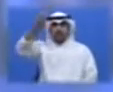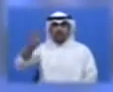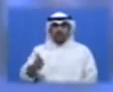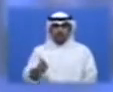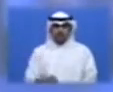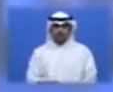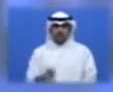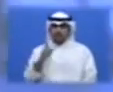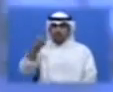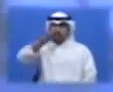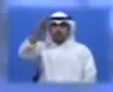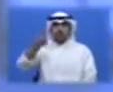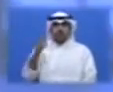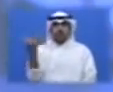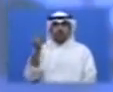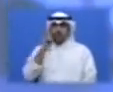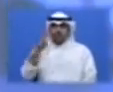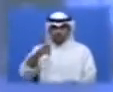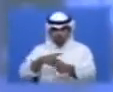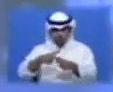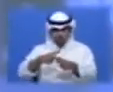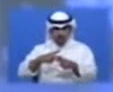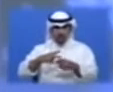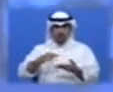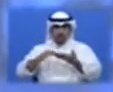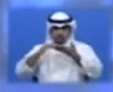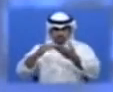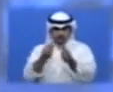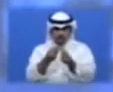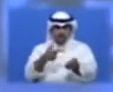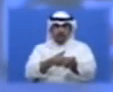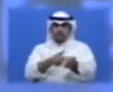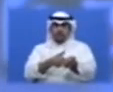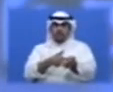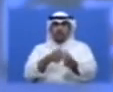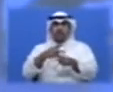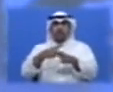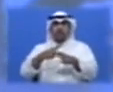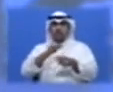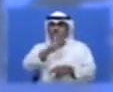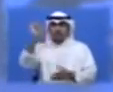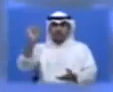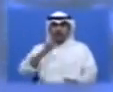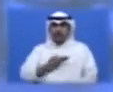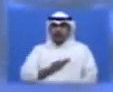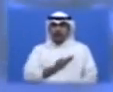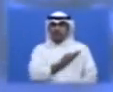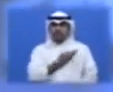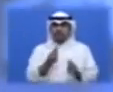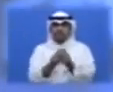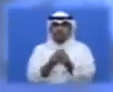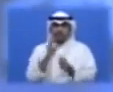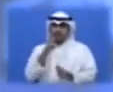هل لك أن تطلعنا على حجم الخدمات الطبية التي يقدمها مستشفى الكويت التخصصي في غزة وأيضا